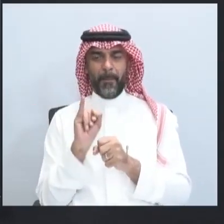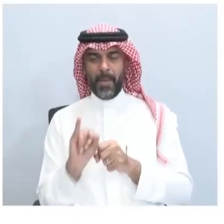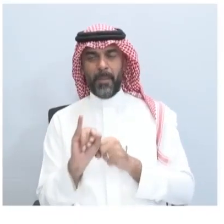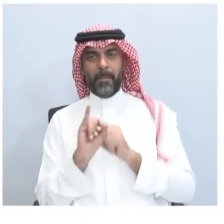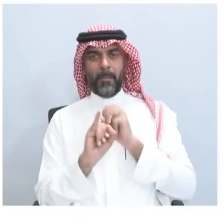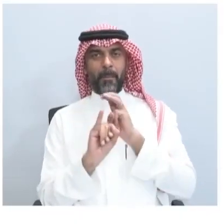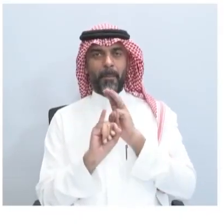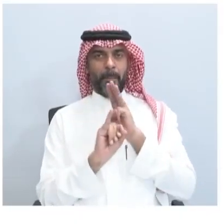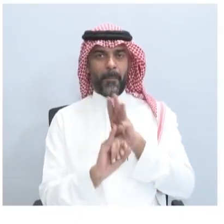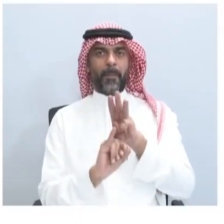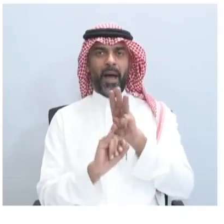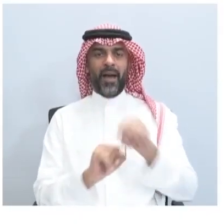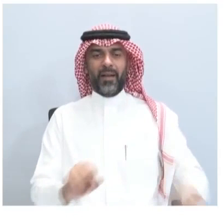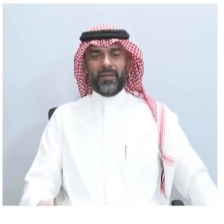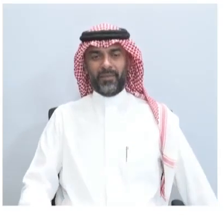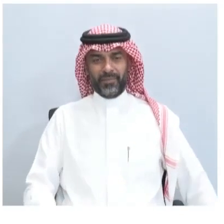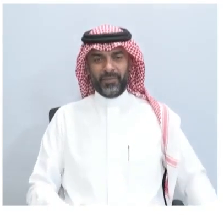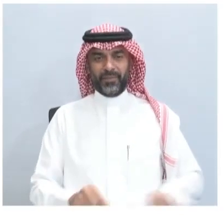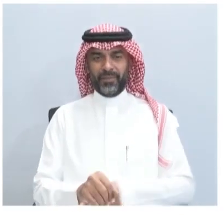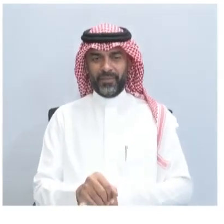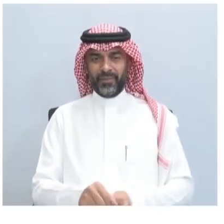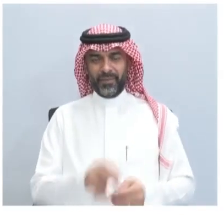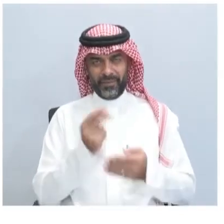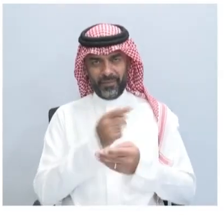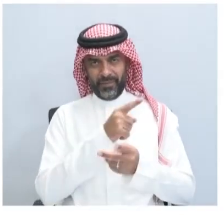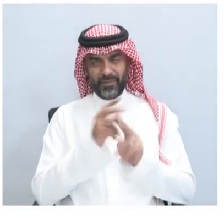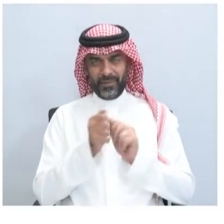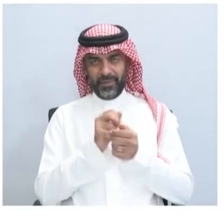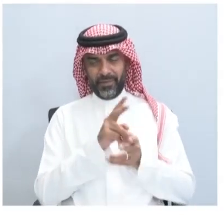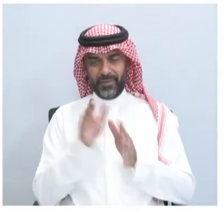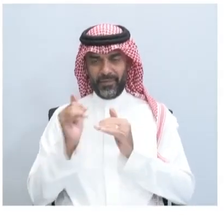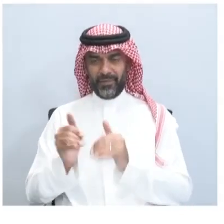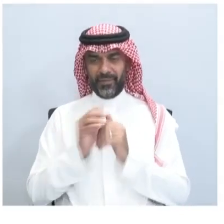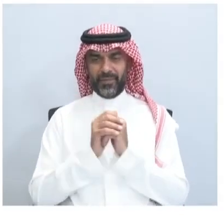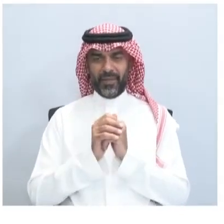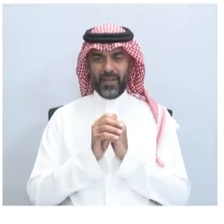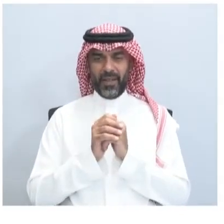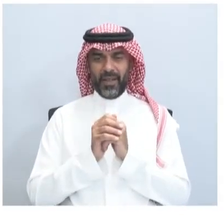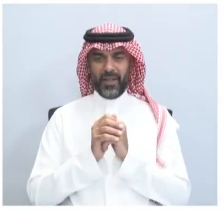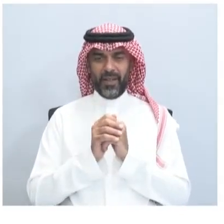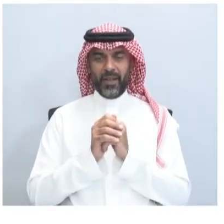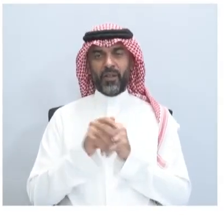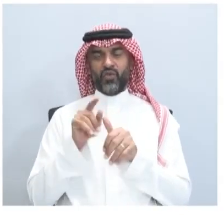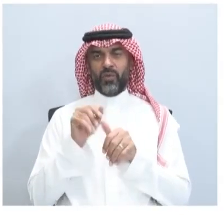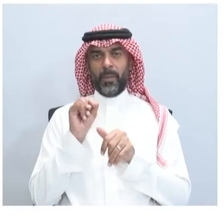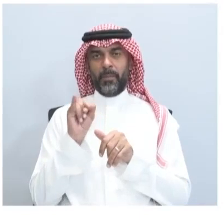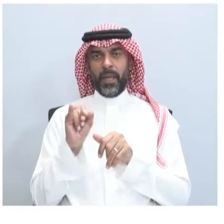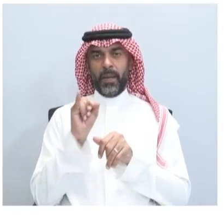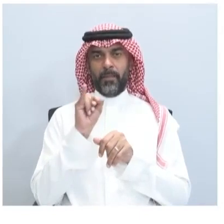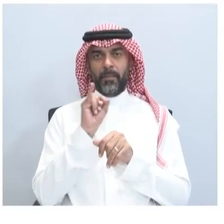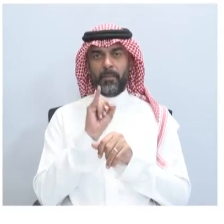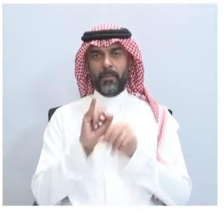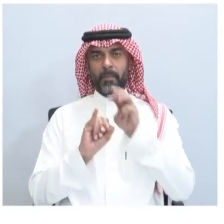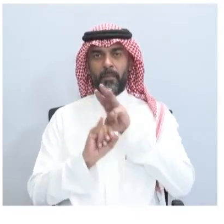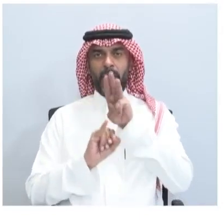هو التغيير الذي حصل ناخذ جمله اخرى تلقيت العلم ممن